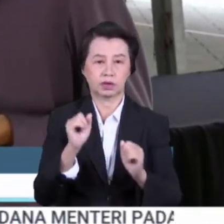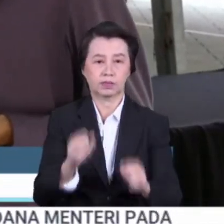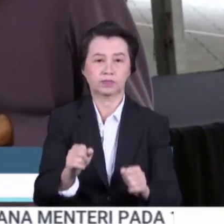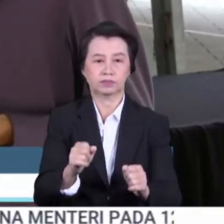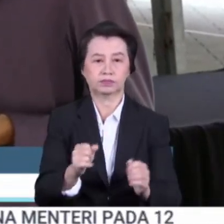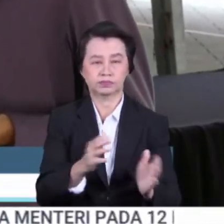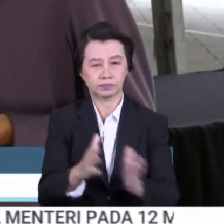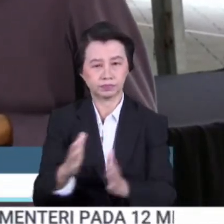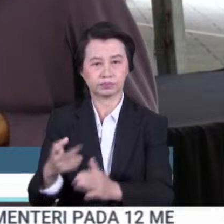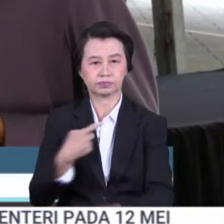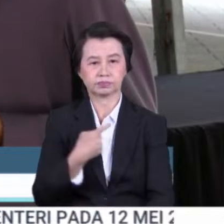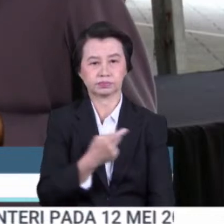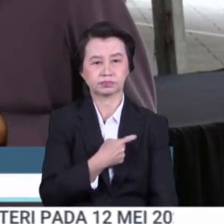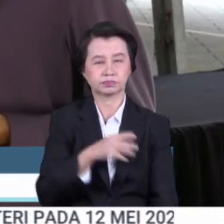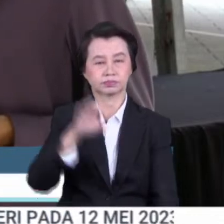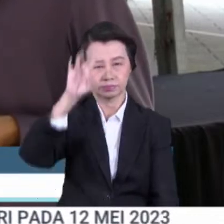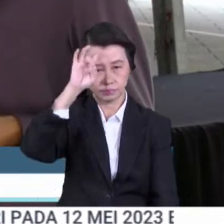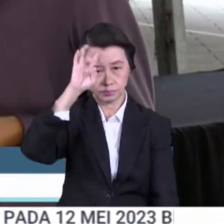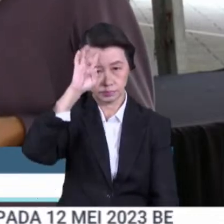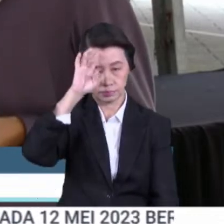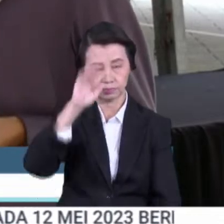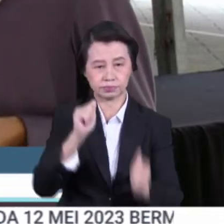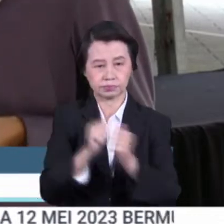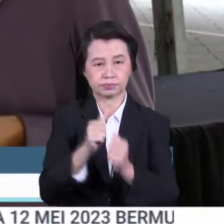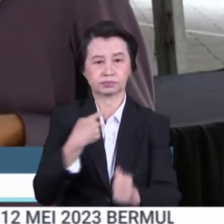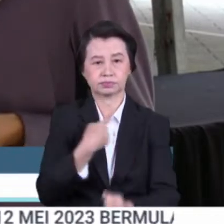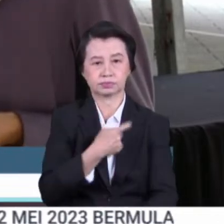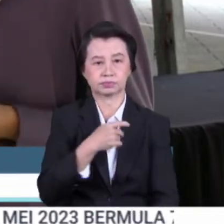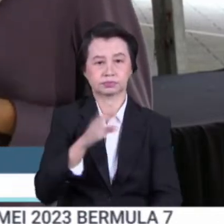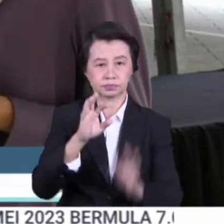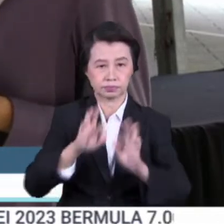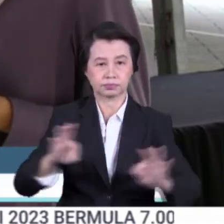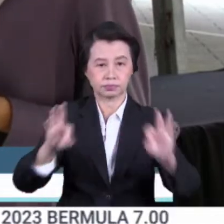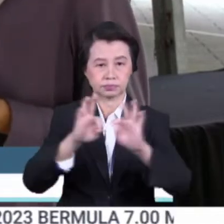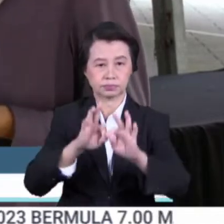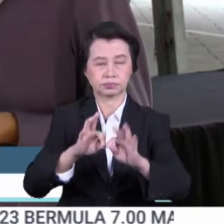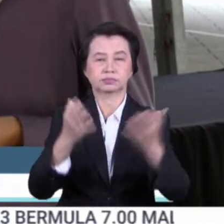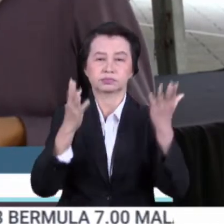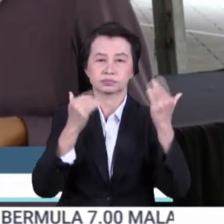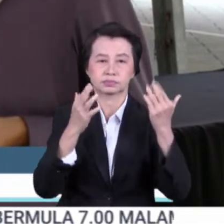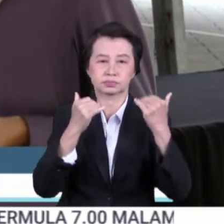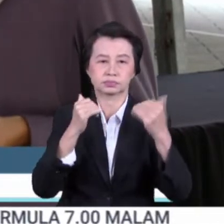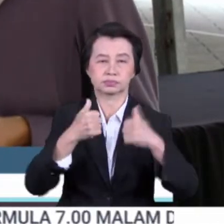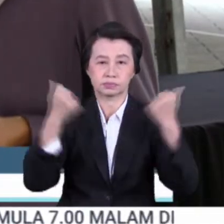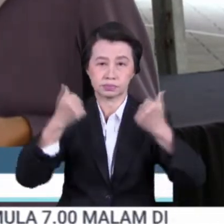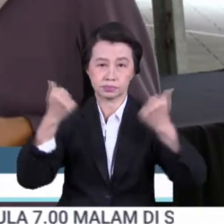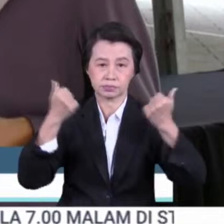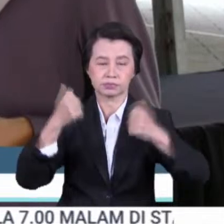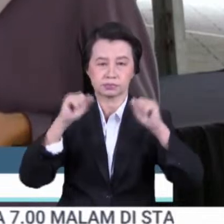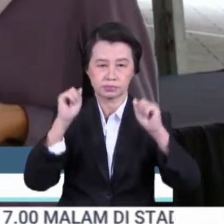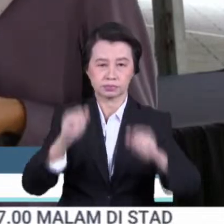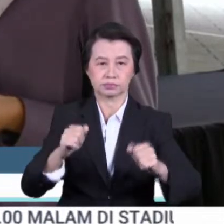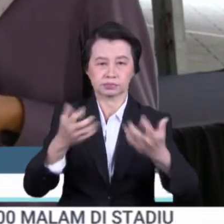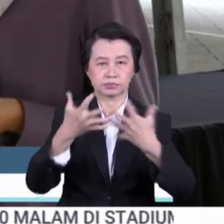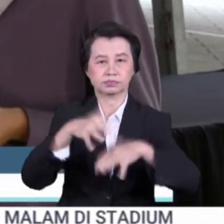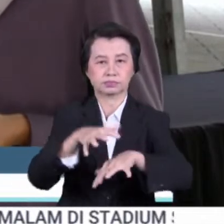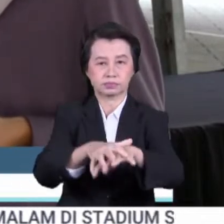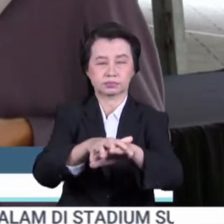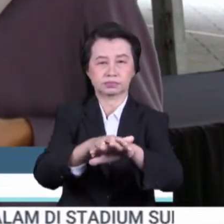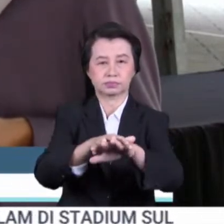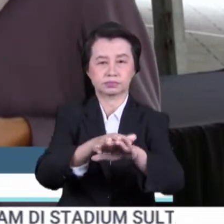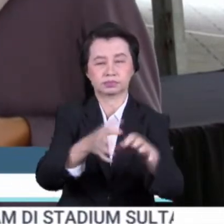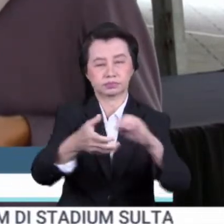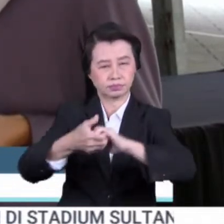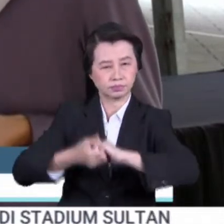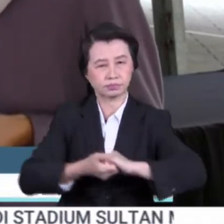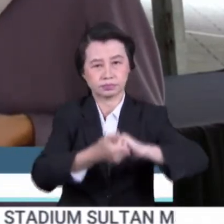strategik kita. InsyaAllah bersama dengan kami, apa yang penting ialah mudah-mudahan hari raya ini akan dapat memupuk persaudaraan